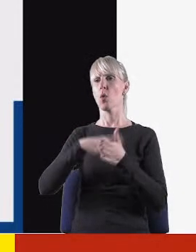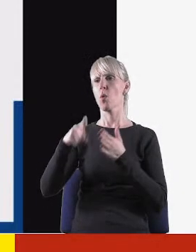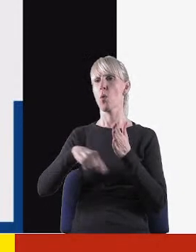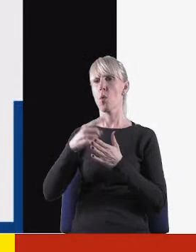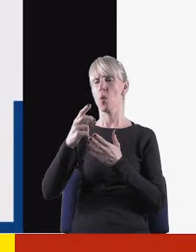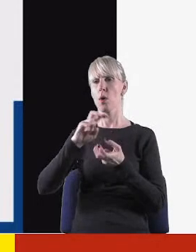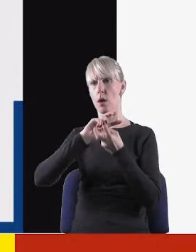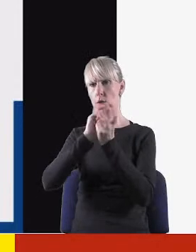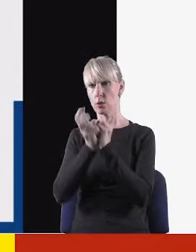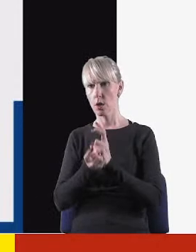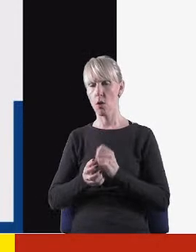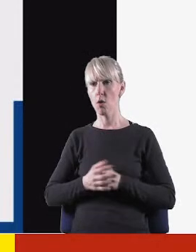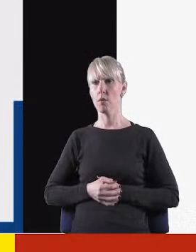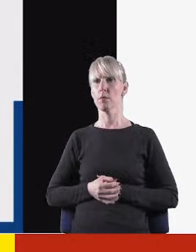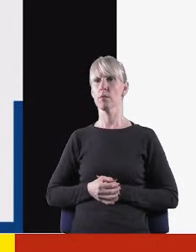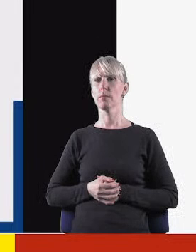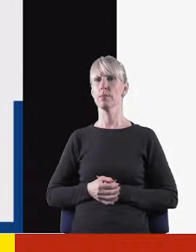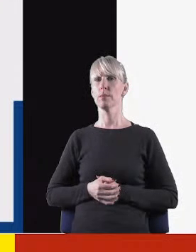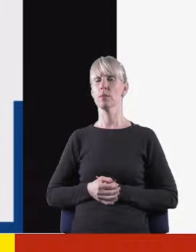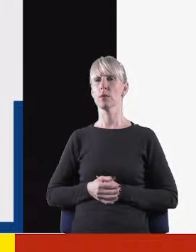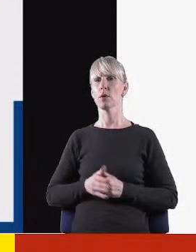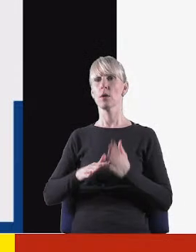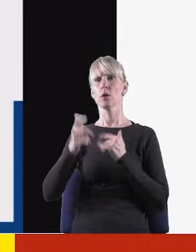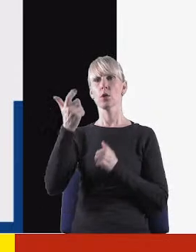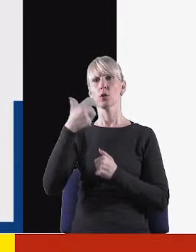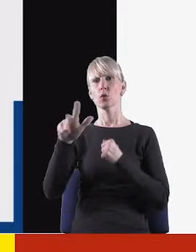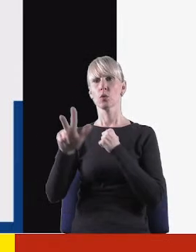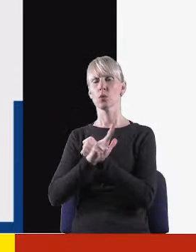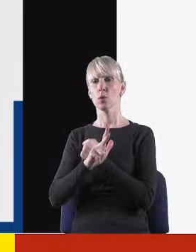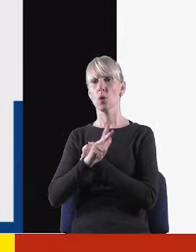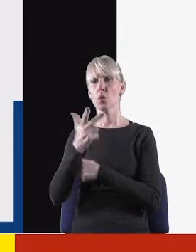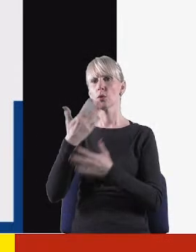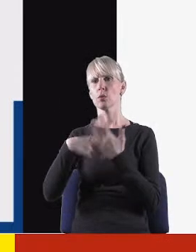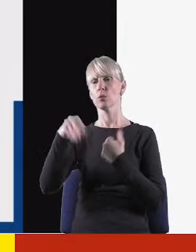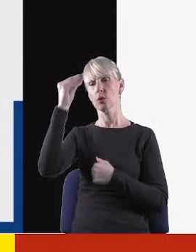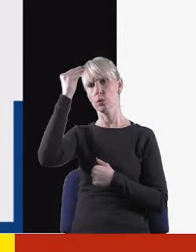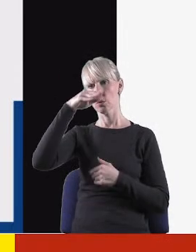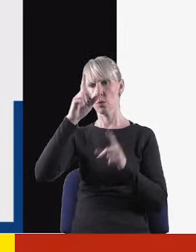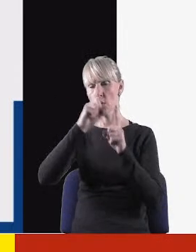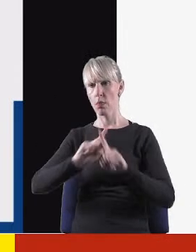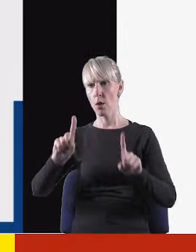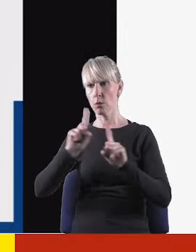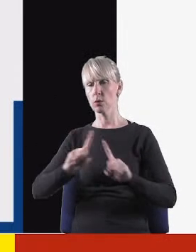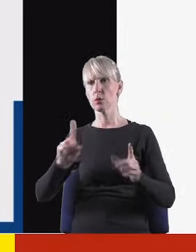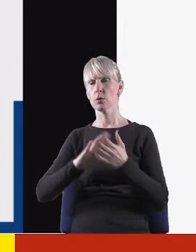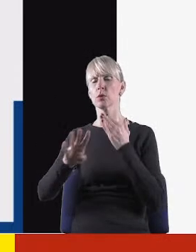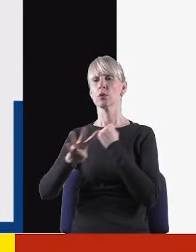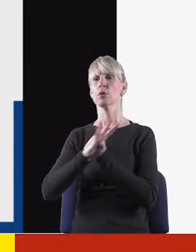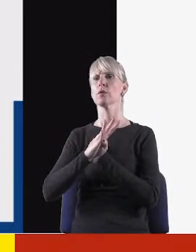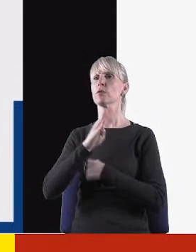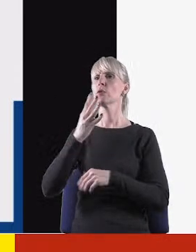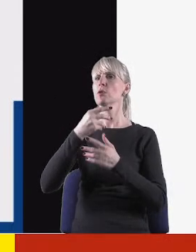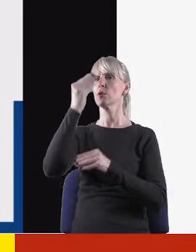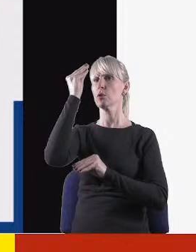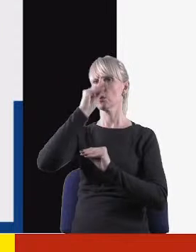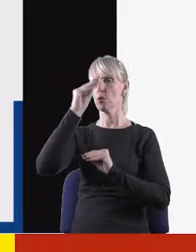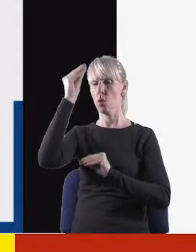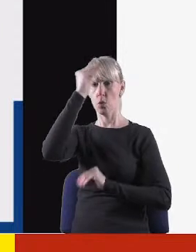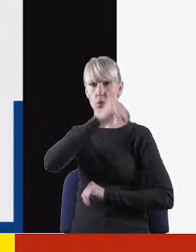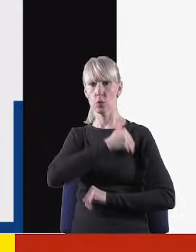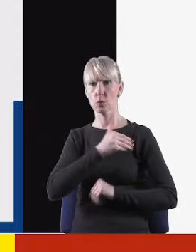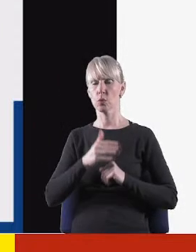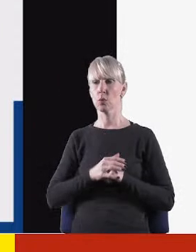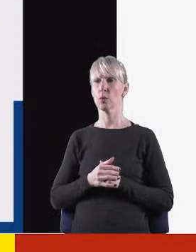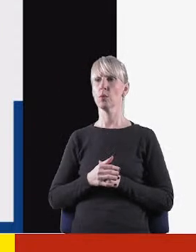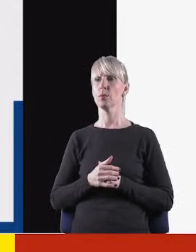Wiosną wykształciliśmy 180 nauczycieli z 90 szkół i teraz ci nauczyciele zawiązują te kółka,